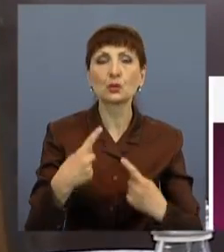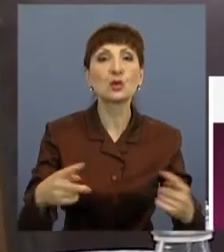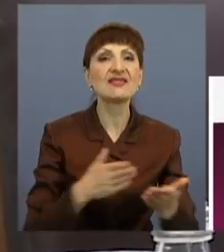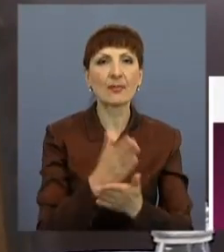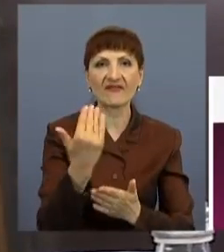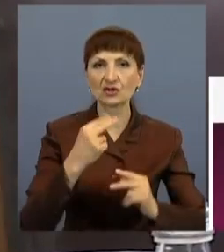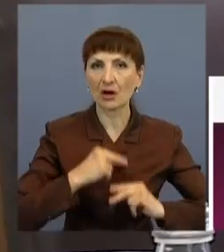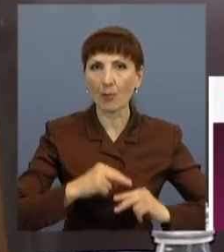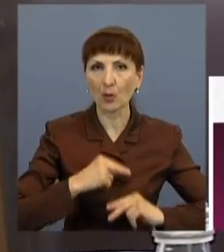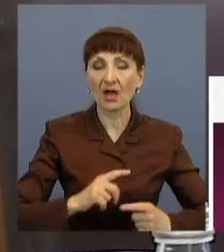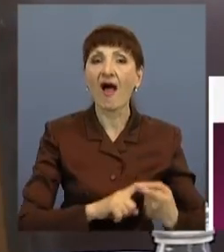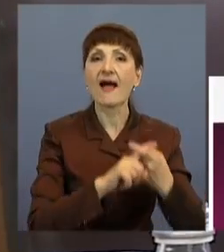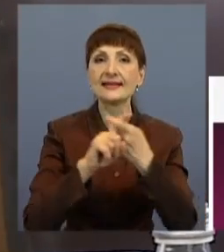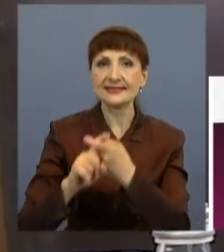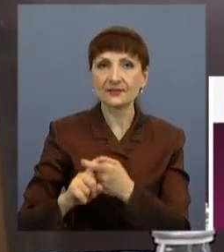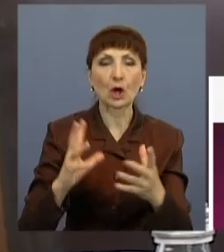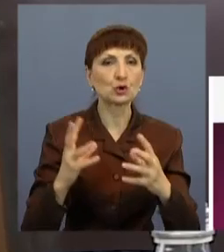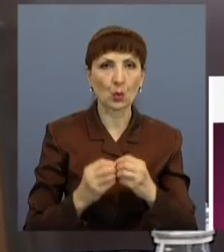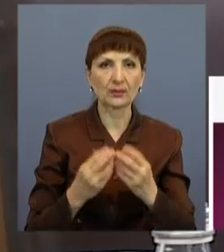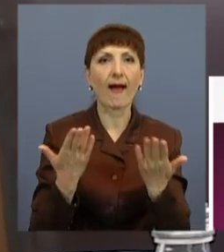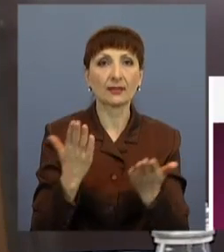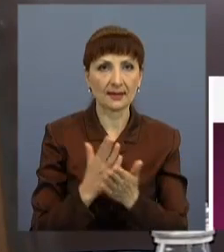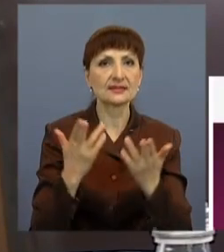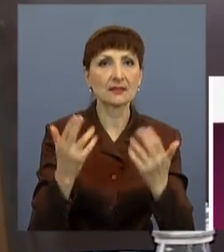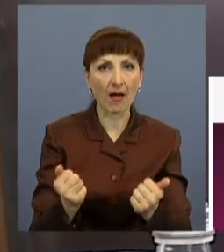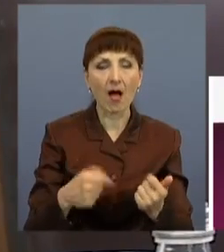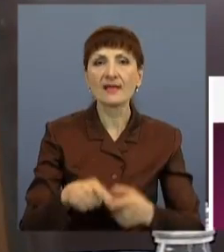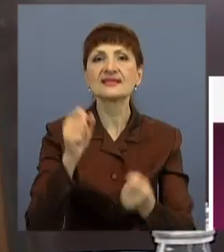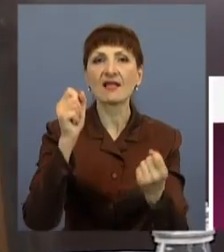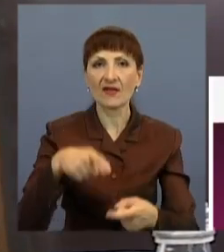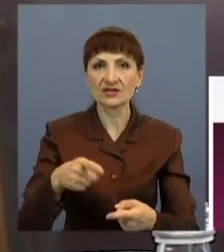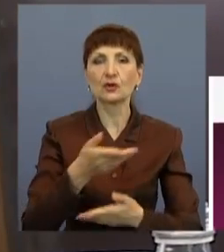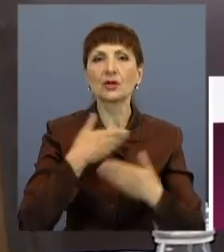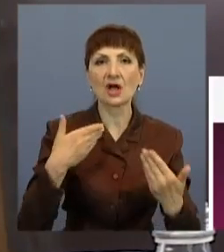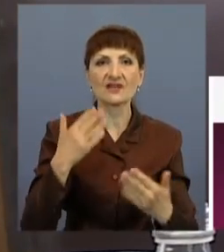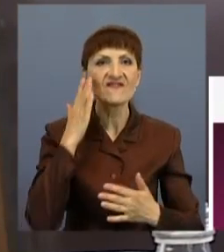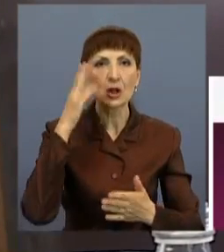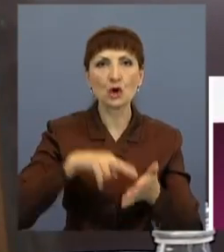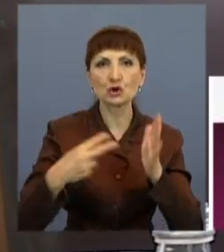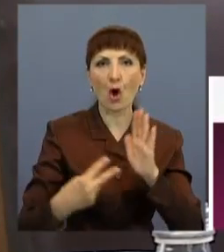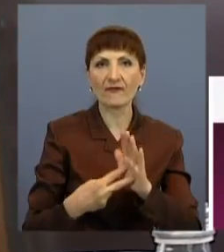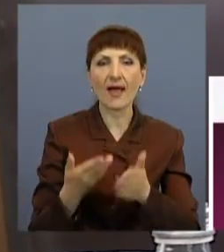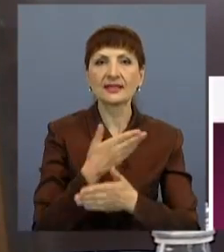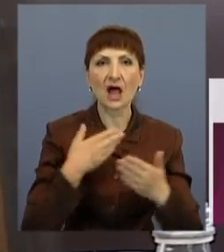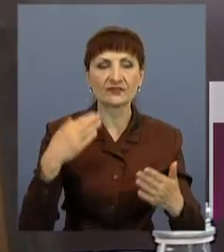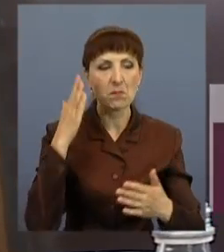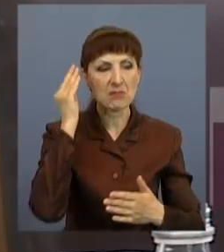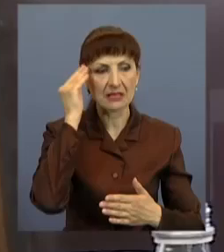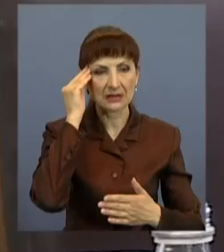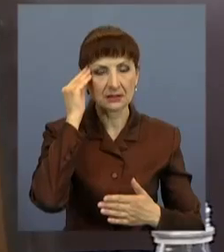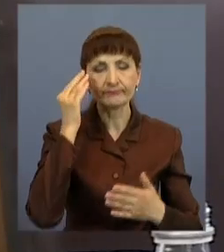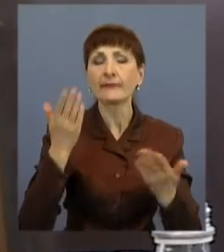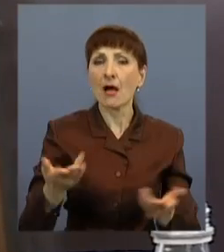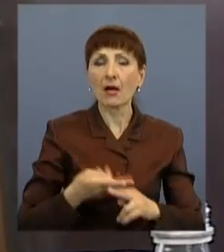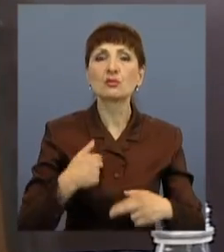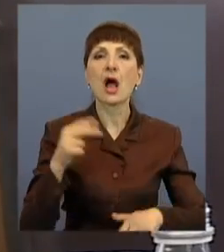работы ориентированы на результат. Они в полной мере соответствуют как бы нашей философии, нашему менталитету. Поэтому, конечно,